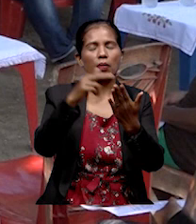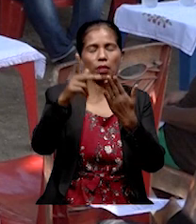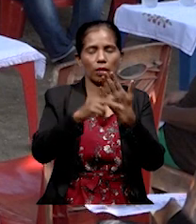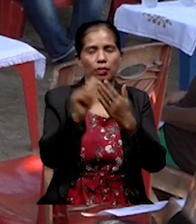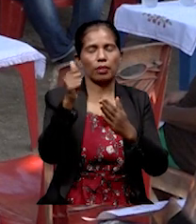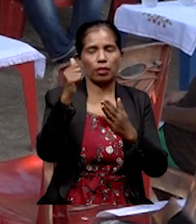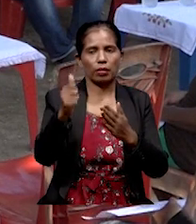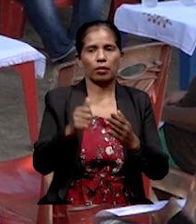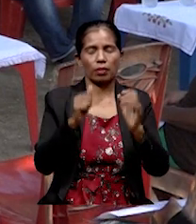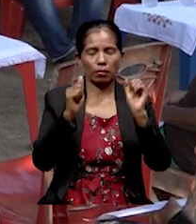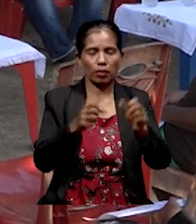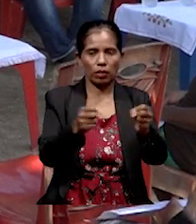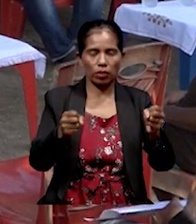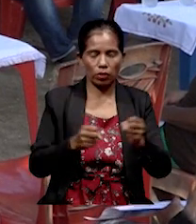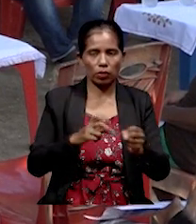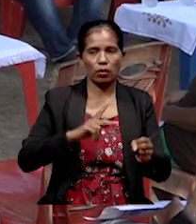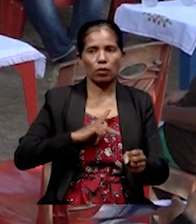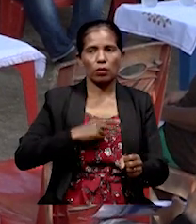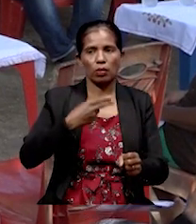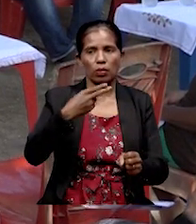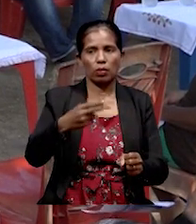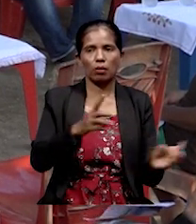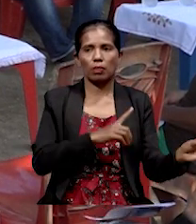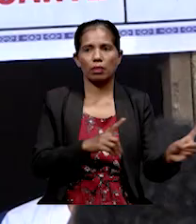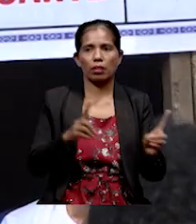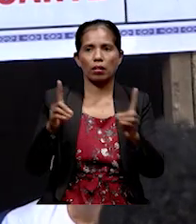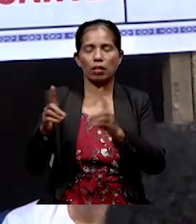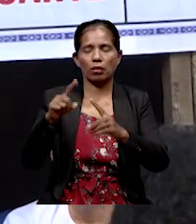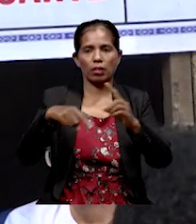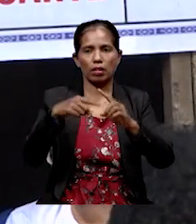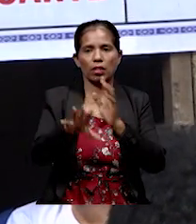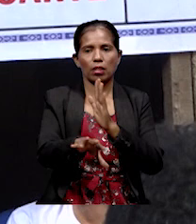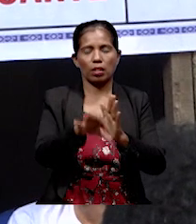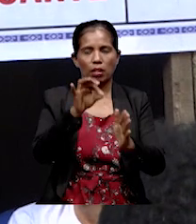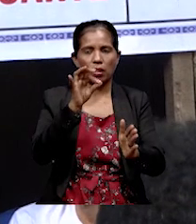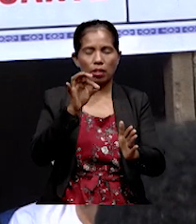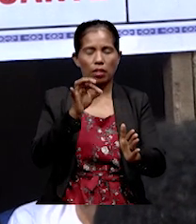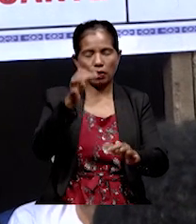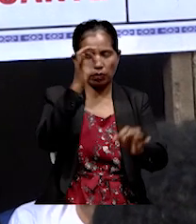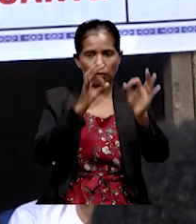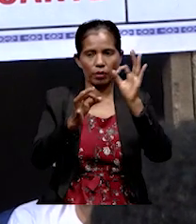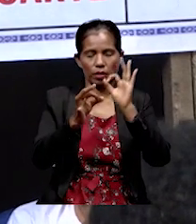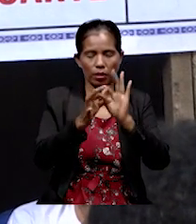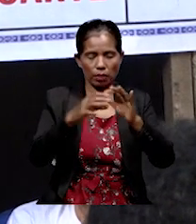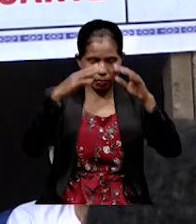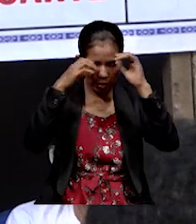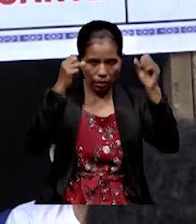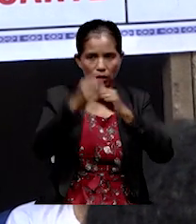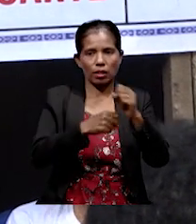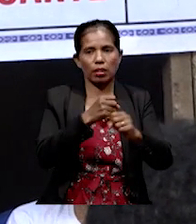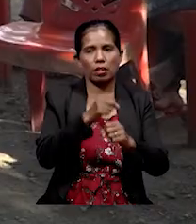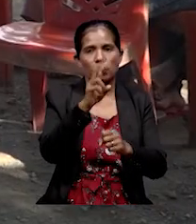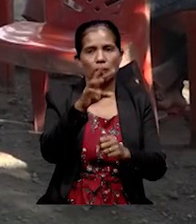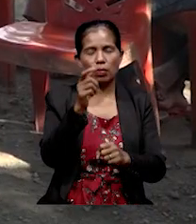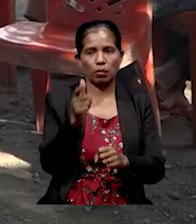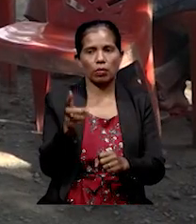ne ba habitante e suku Kulhum, atu bela implementa ba inkira retan confiança eleito ba Presidente Republike tina rehun ruaru anulo resen